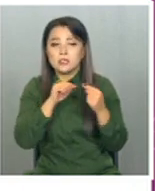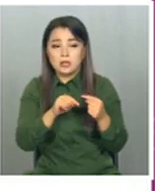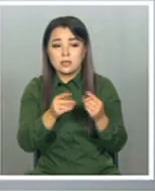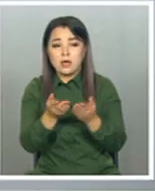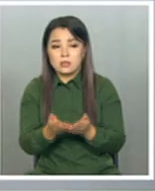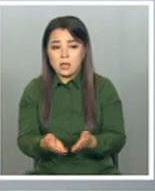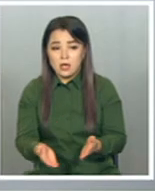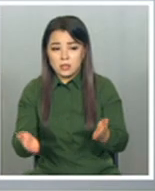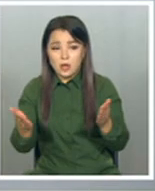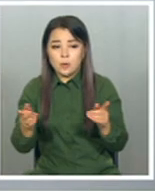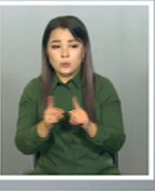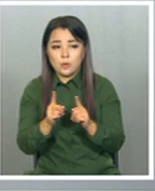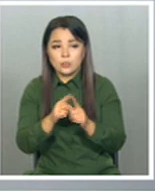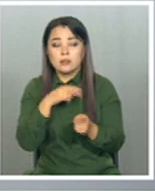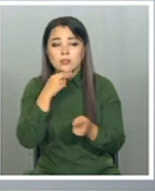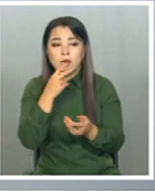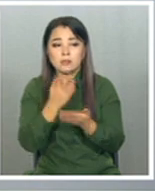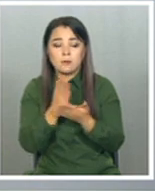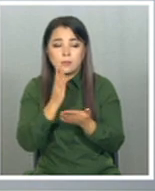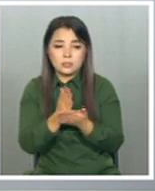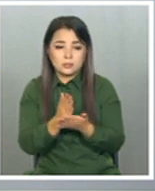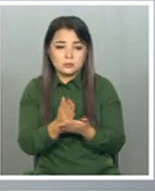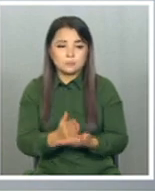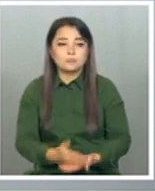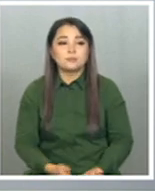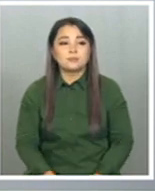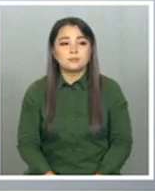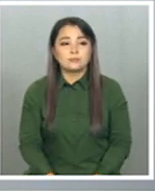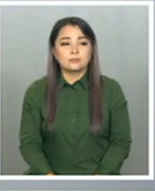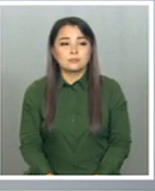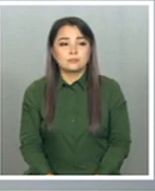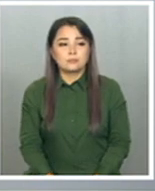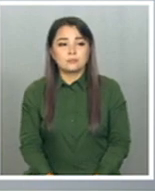астау тәріздес қатпарлануы болып саналады.